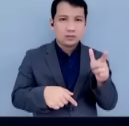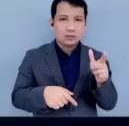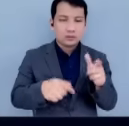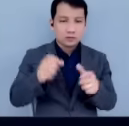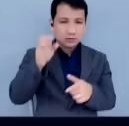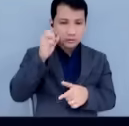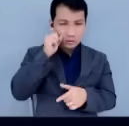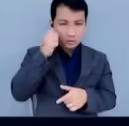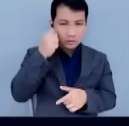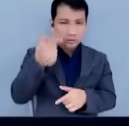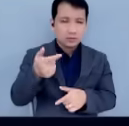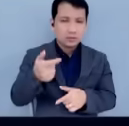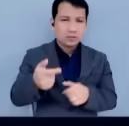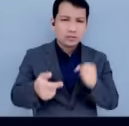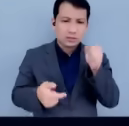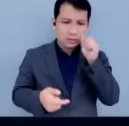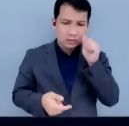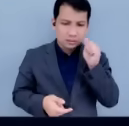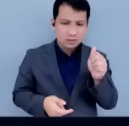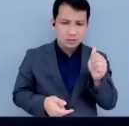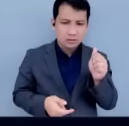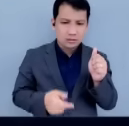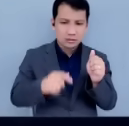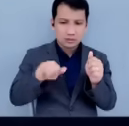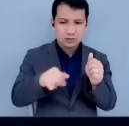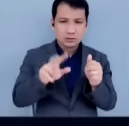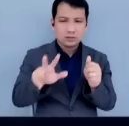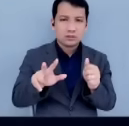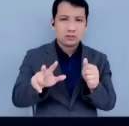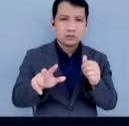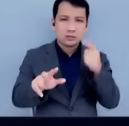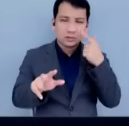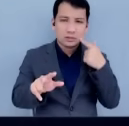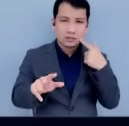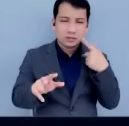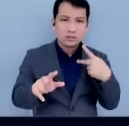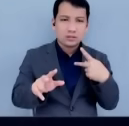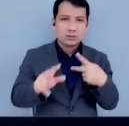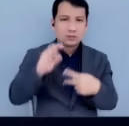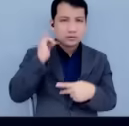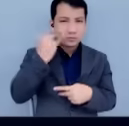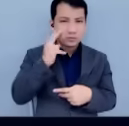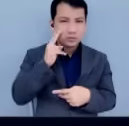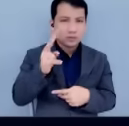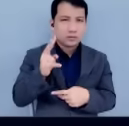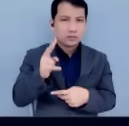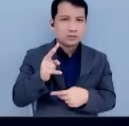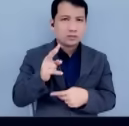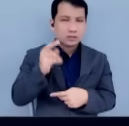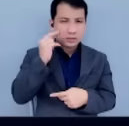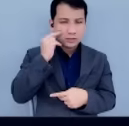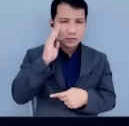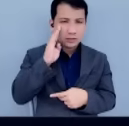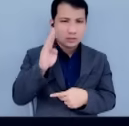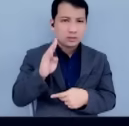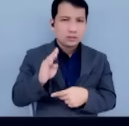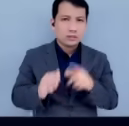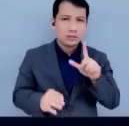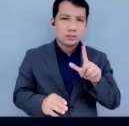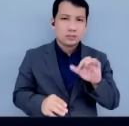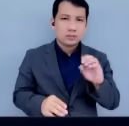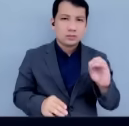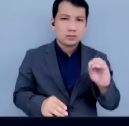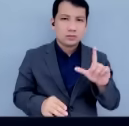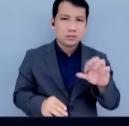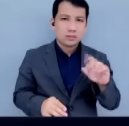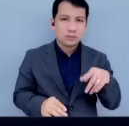Sonny angara JV ejercito Grace po Joel Villanueva Nancy Binay at dito lapid Kasama rin sina